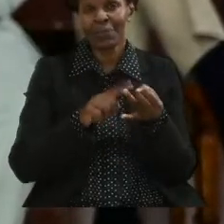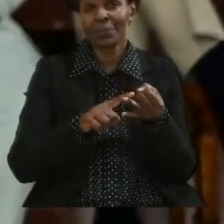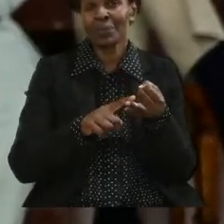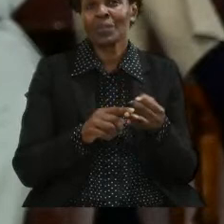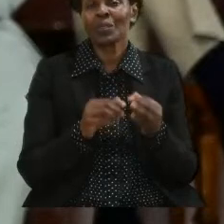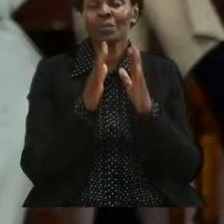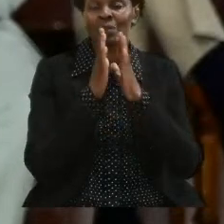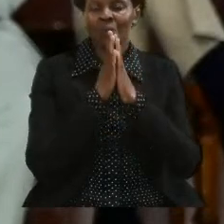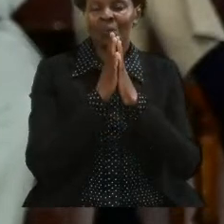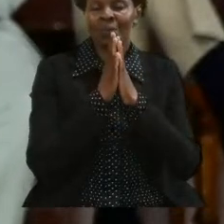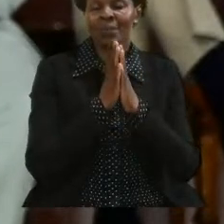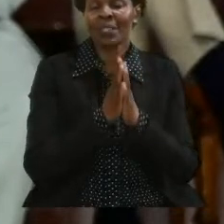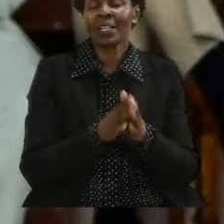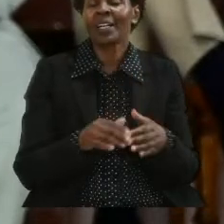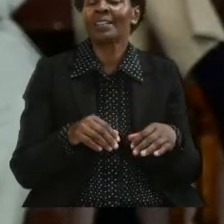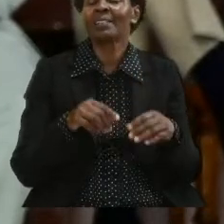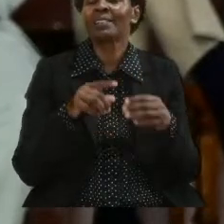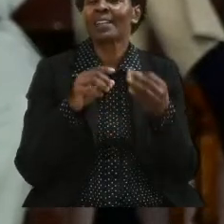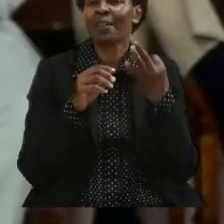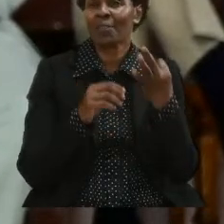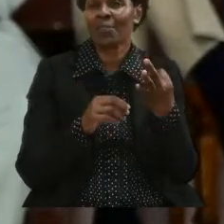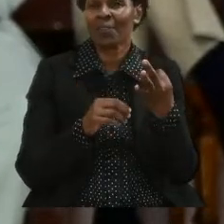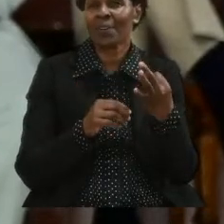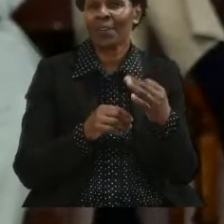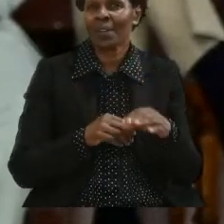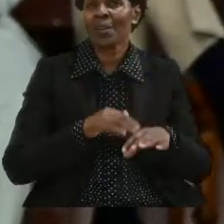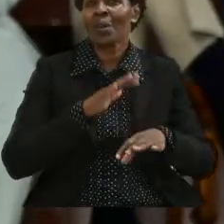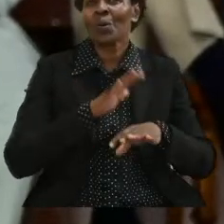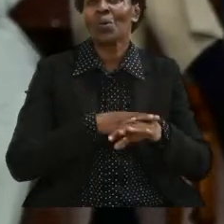wa gatatu mitugo miega